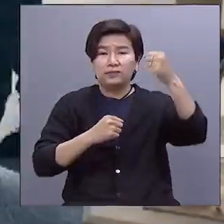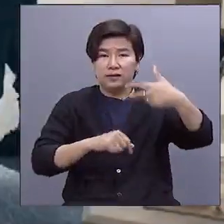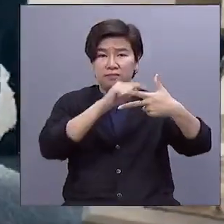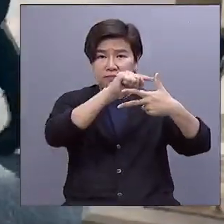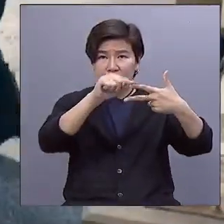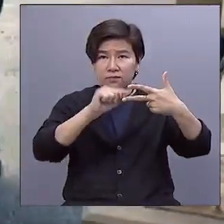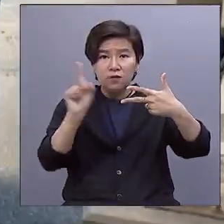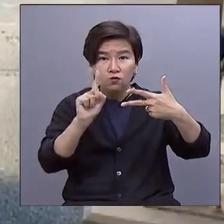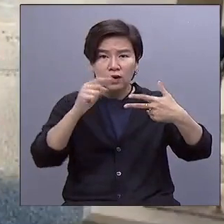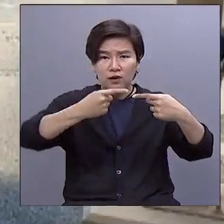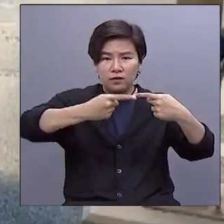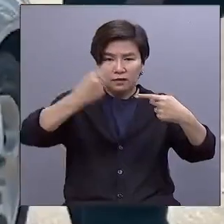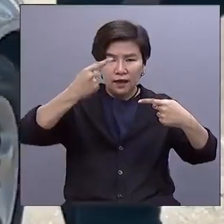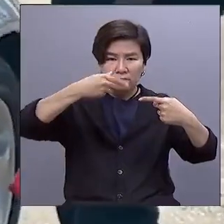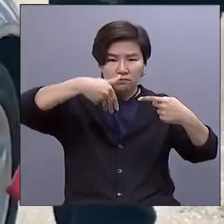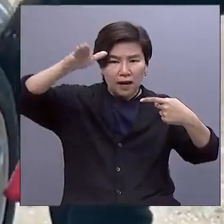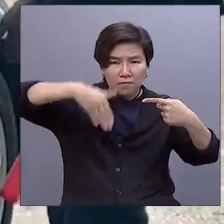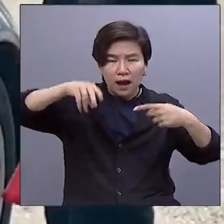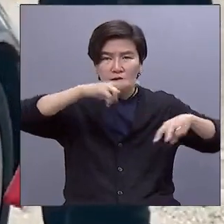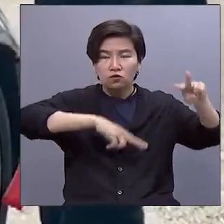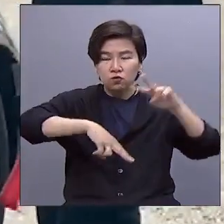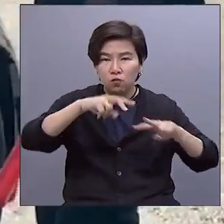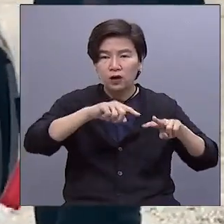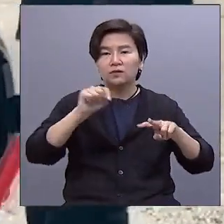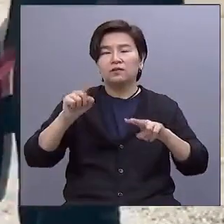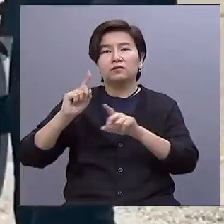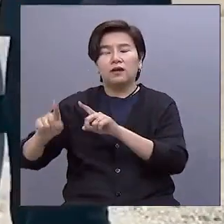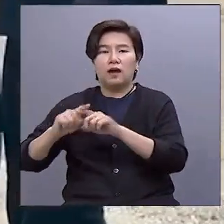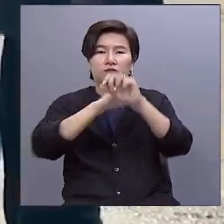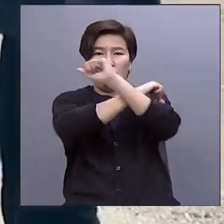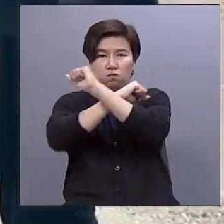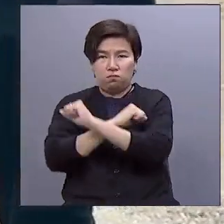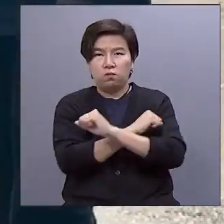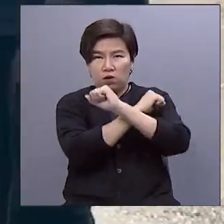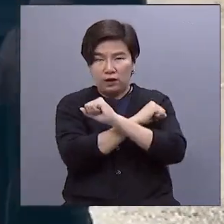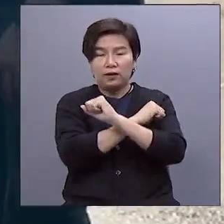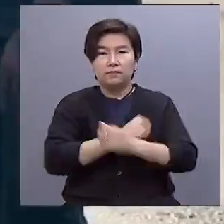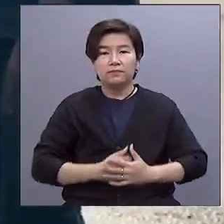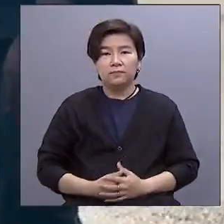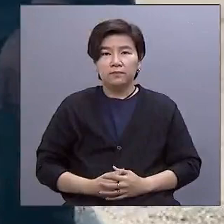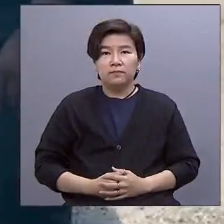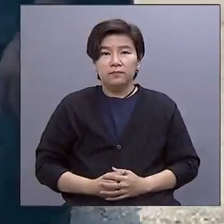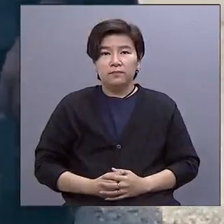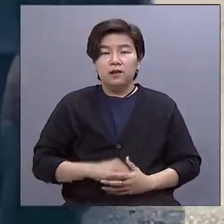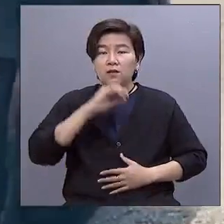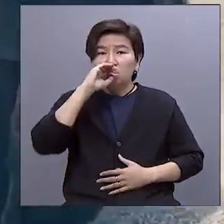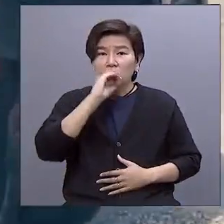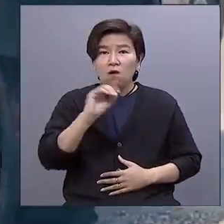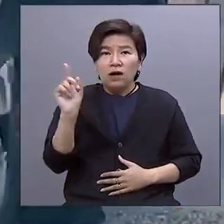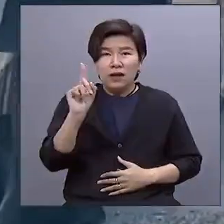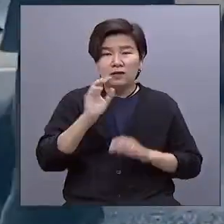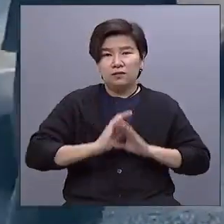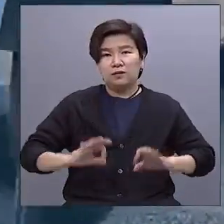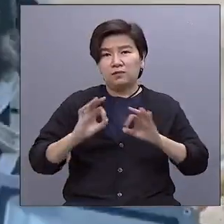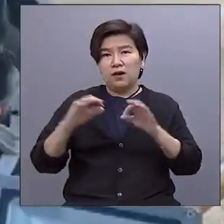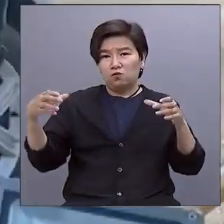ดตรวจจุดสกัดเพิ่มการดูแลความปลอดภัยตามมาตรการป้องกันในพื้นที่อย่างเข้มข้นแล้วก็เน้นย้ำป้องกันกลุ่มก่อเหตุ